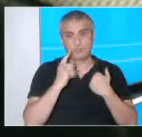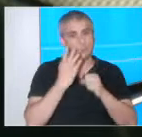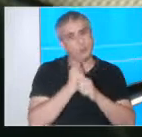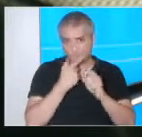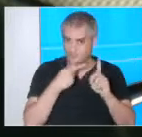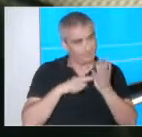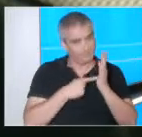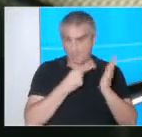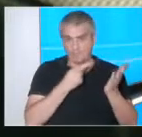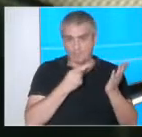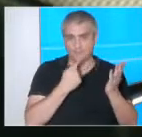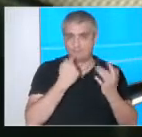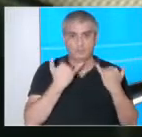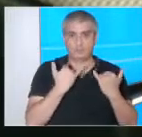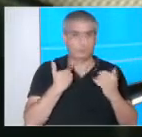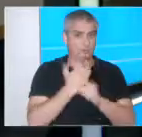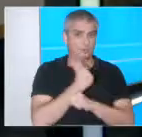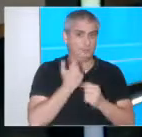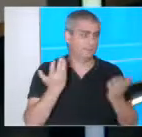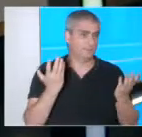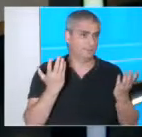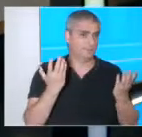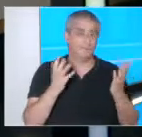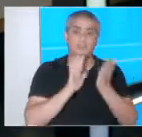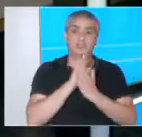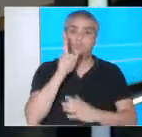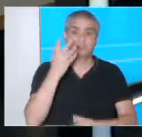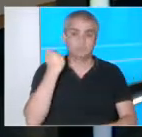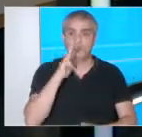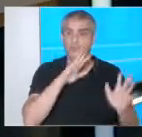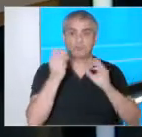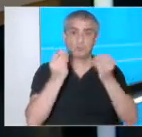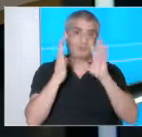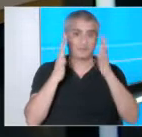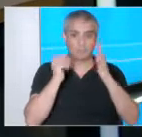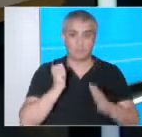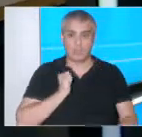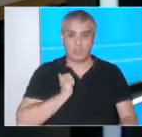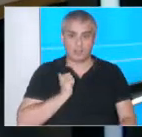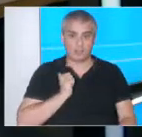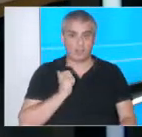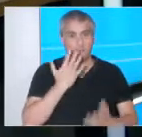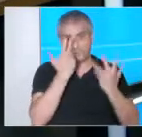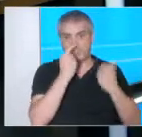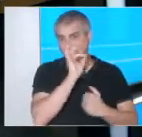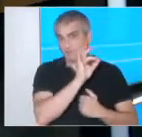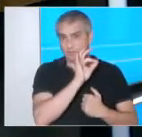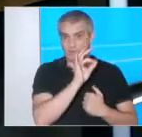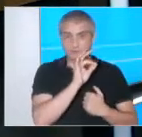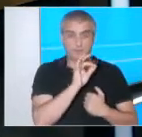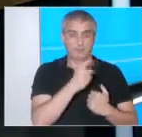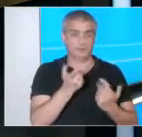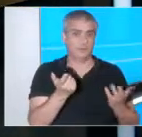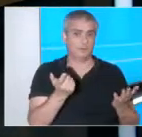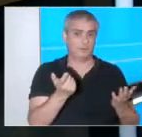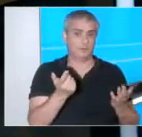עומדים היום ביעדים שכאילו אומרים לך שאנחנו עומדים. ב-19 היינו ב-900 ומשהו חיילים, לפי מה ש... מדד נומה